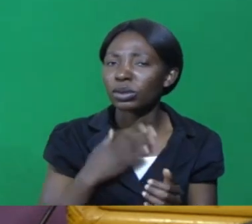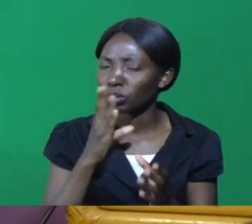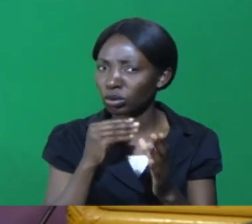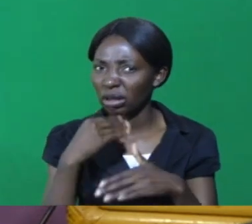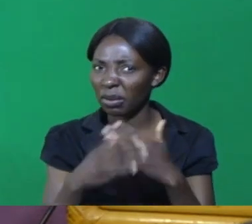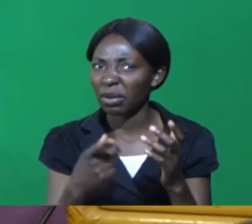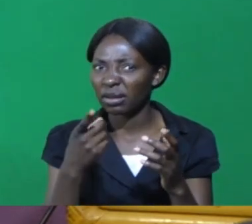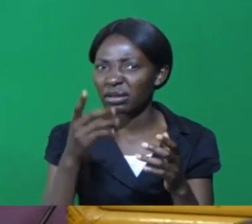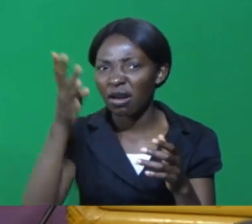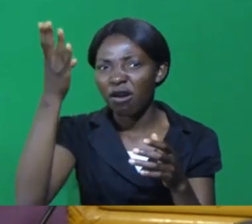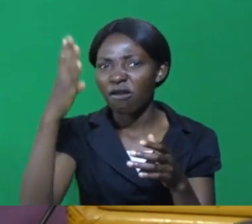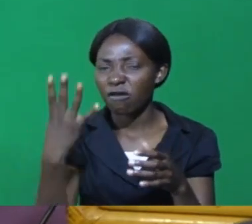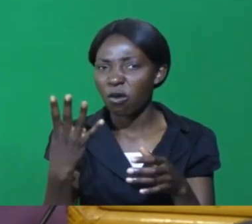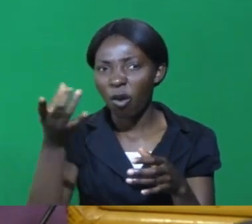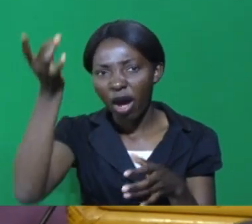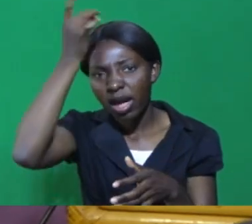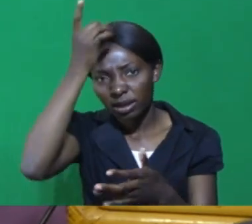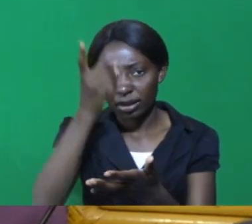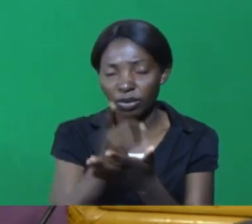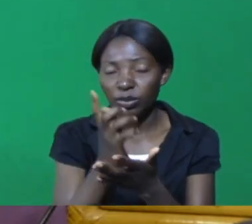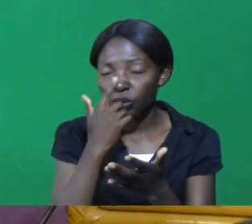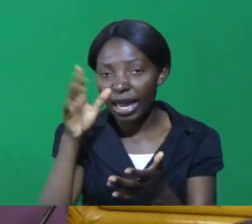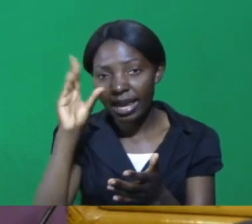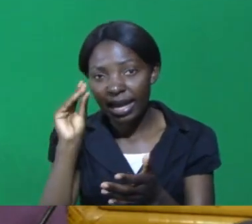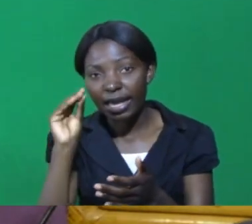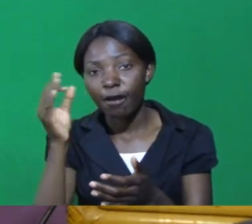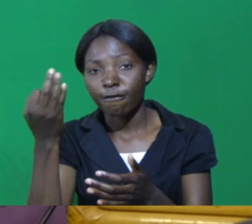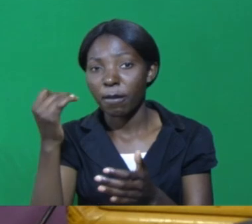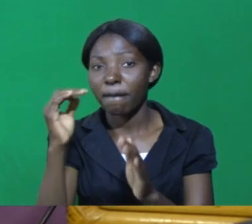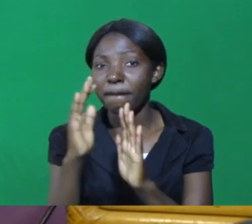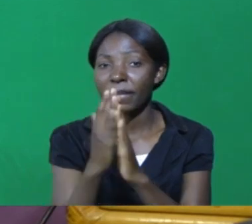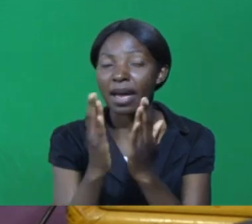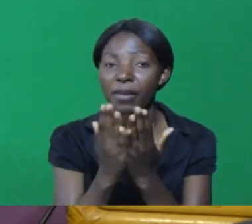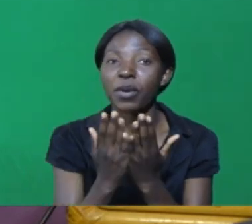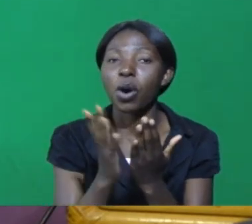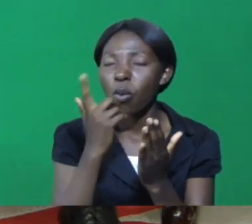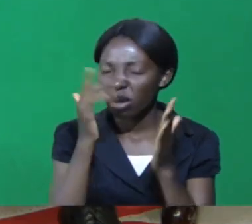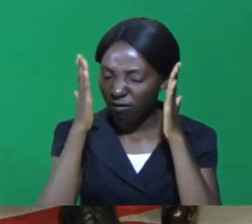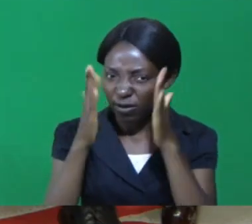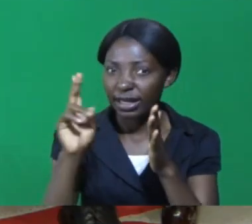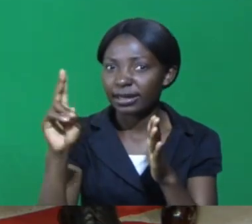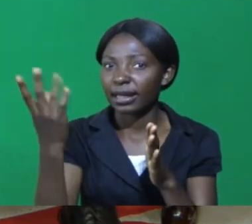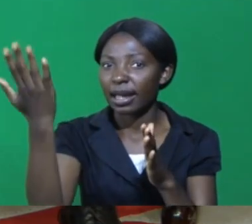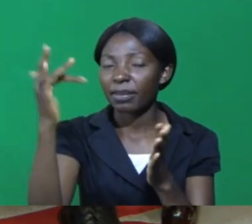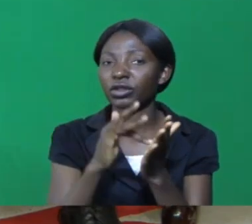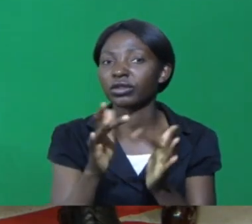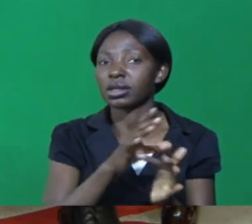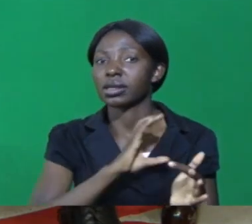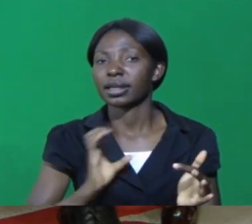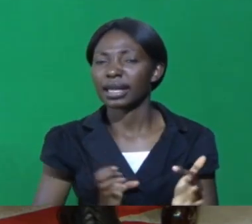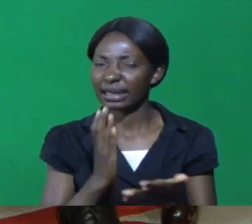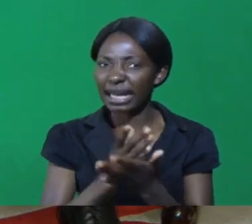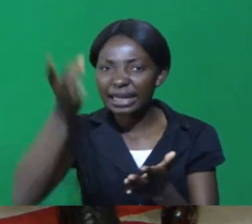tiri kukaunda kana tichidzidza bhaibheri tichienda pakunodzoka kwaKristu tinotangira paumambo hupi